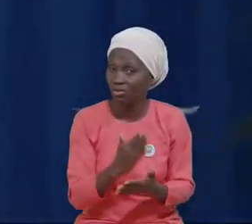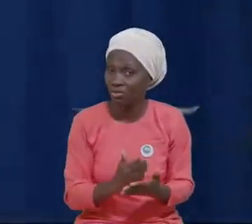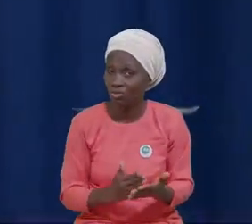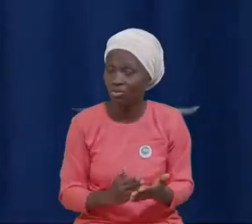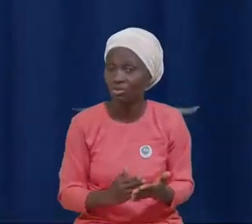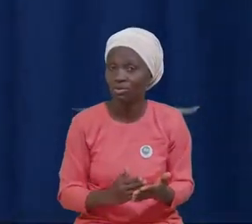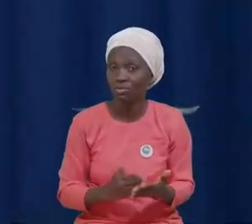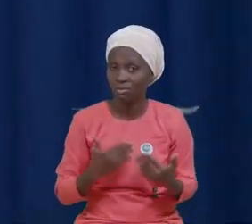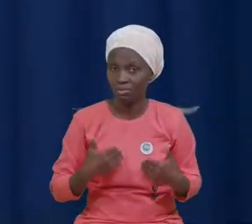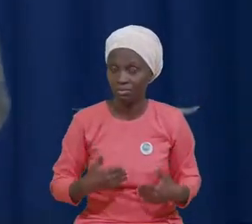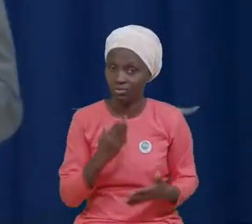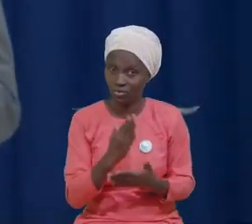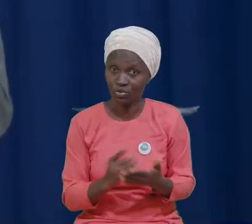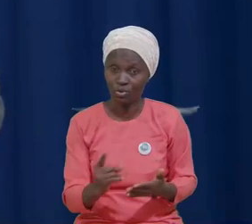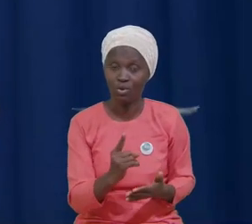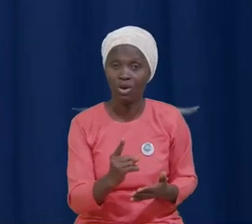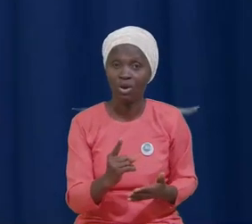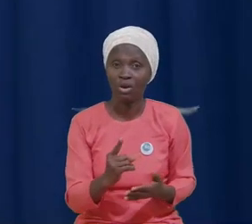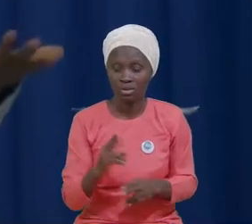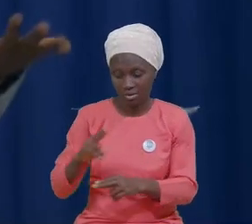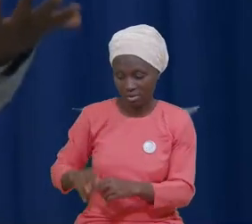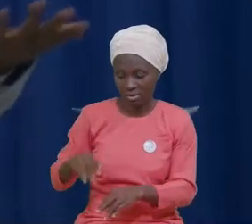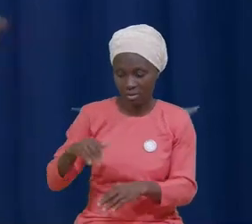Quelqu'un assis à côté de moi,